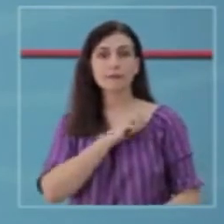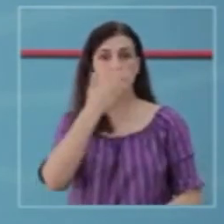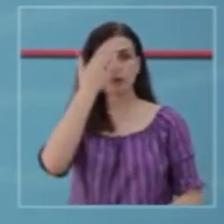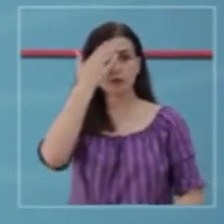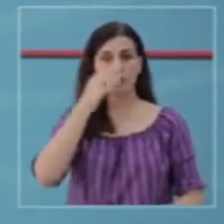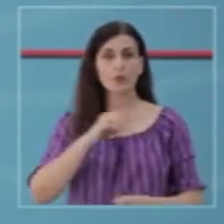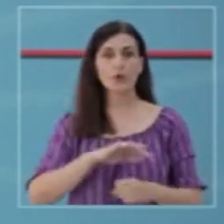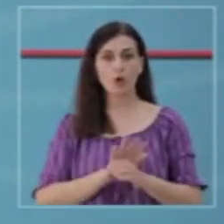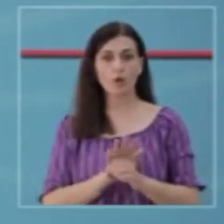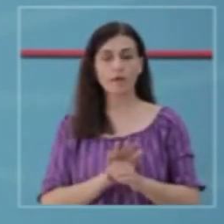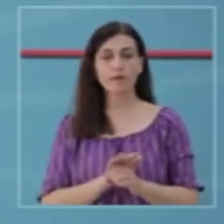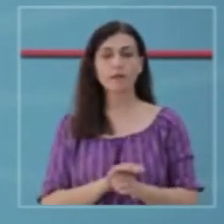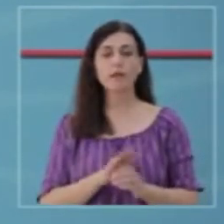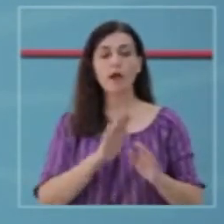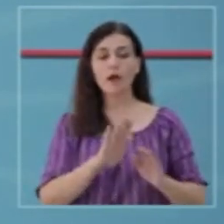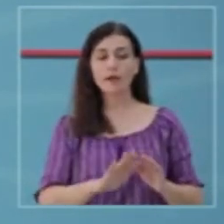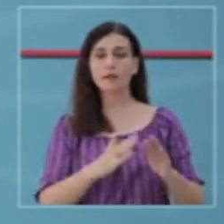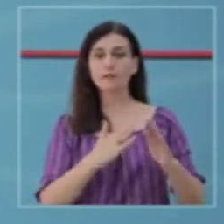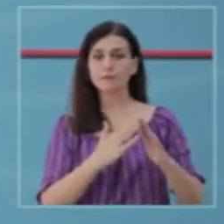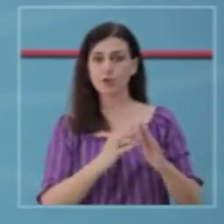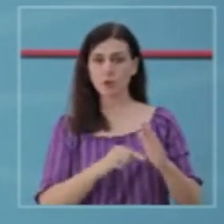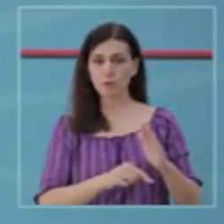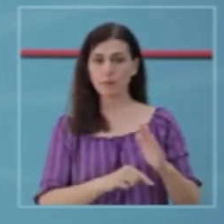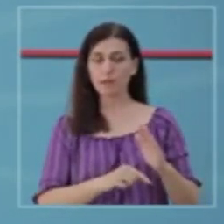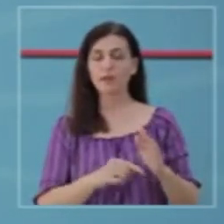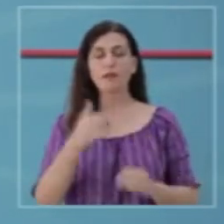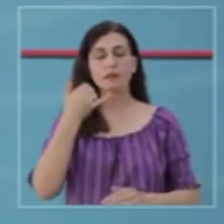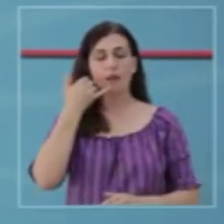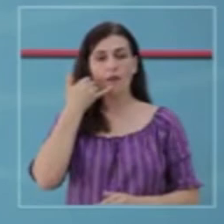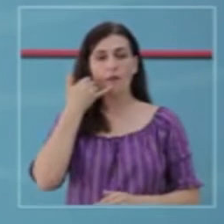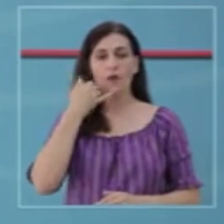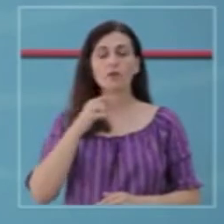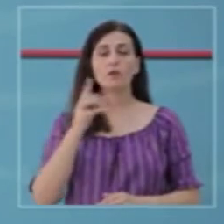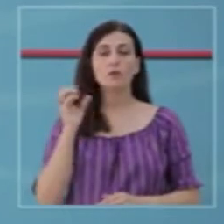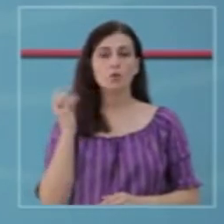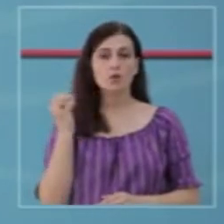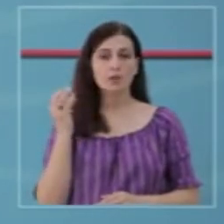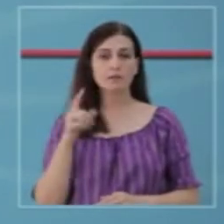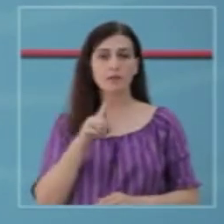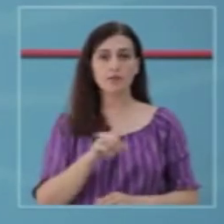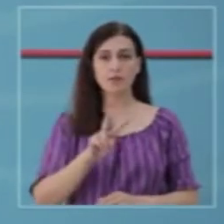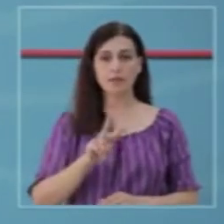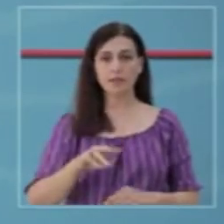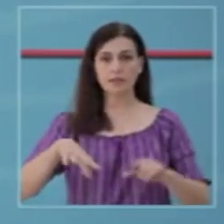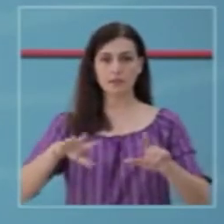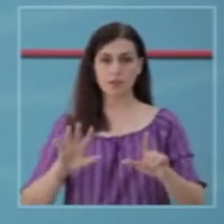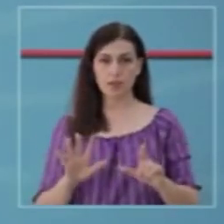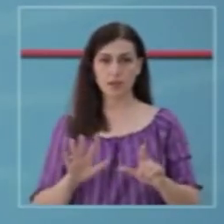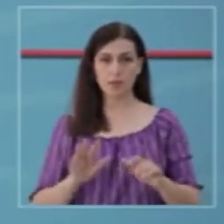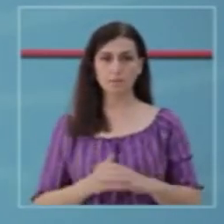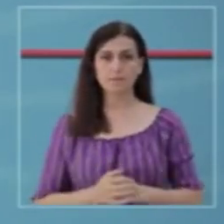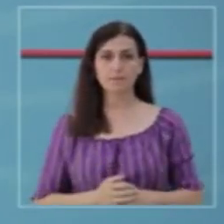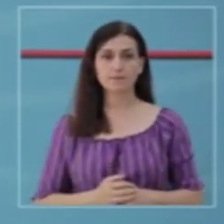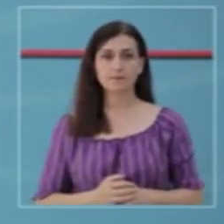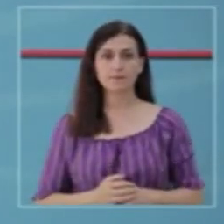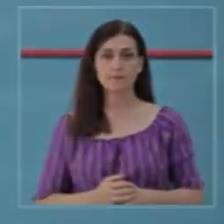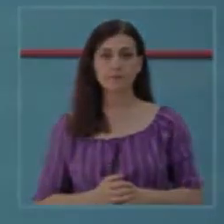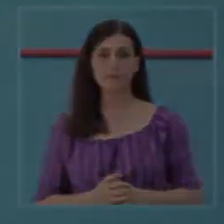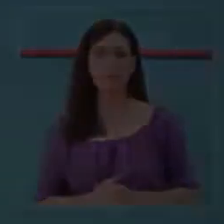prekur, atëherë qëndroni të izoluar dhe telefononi numrin e urgjensës 127.